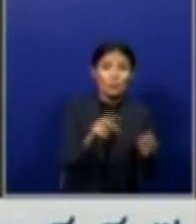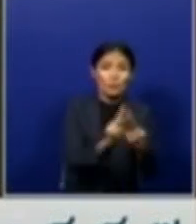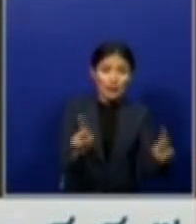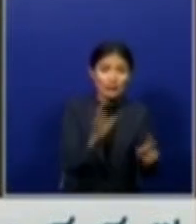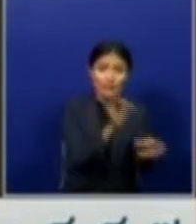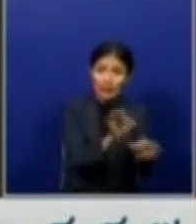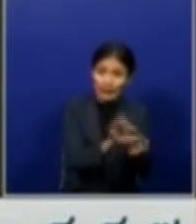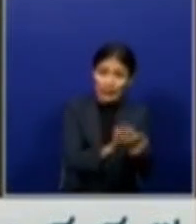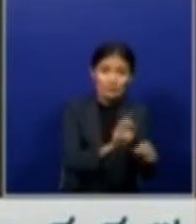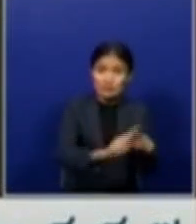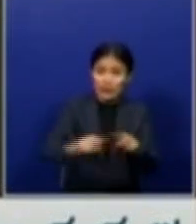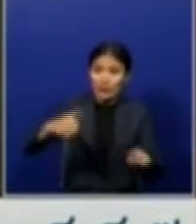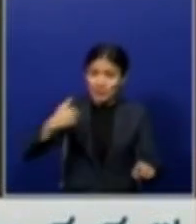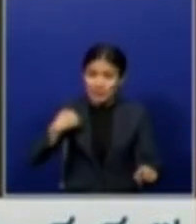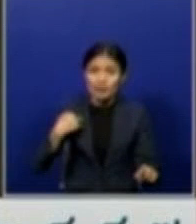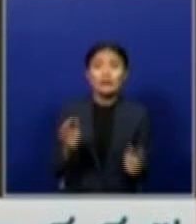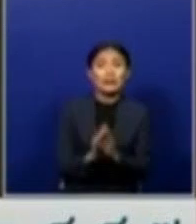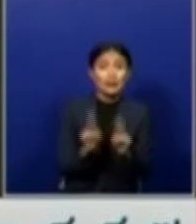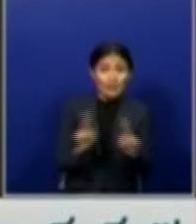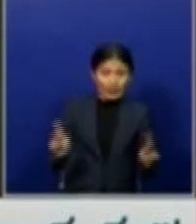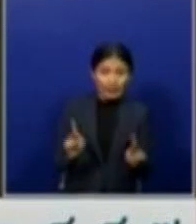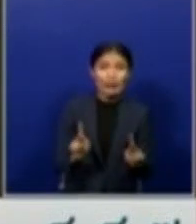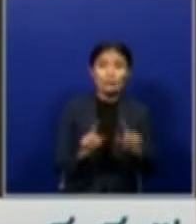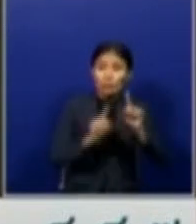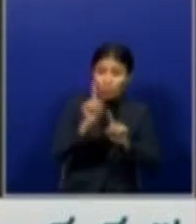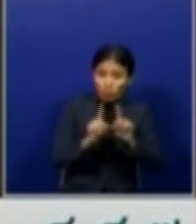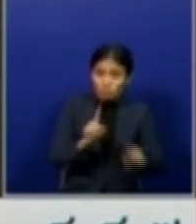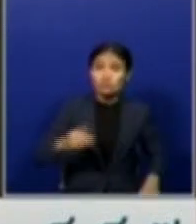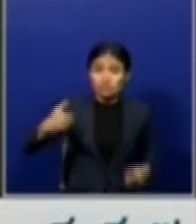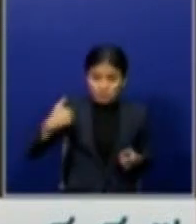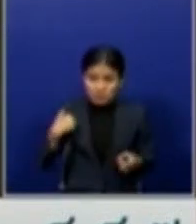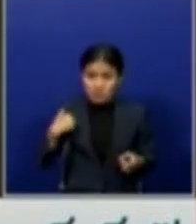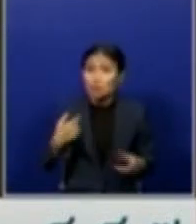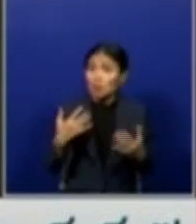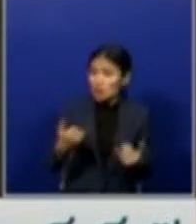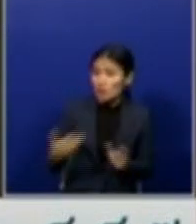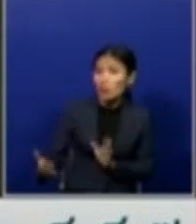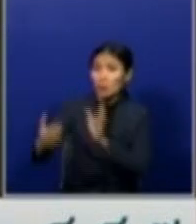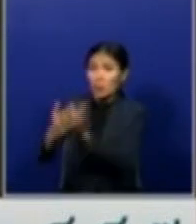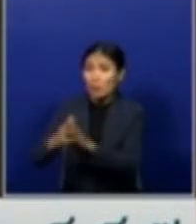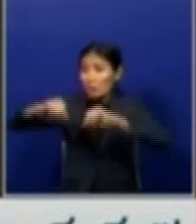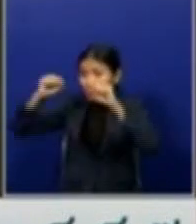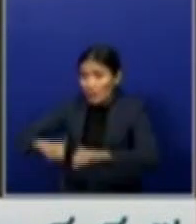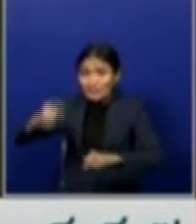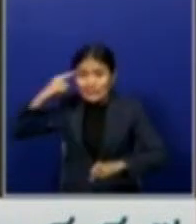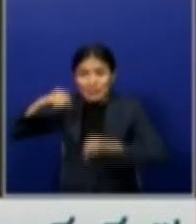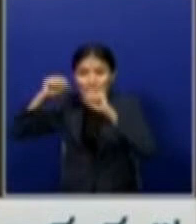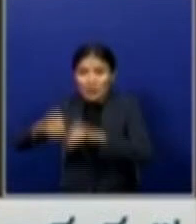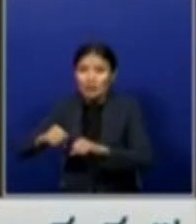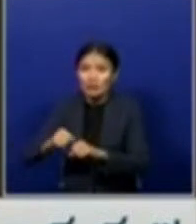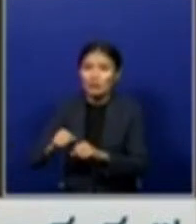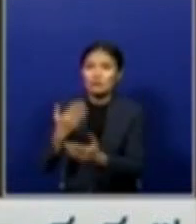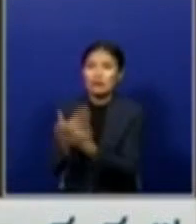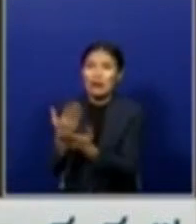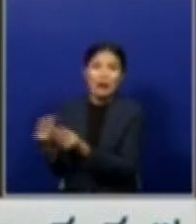ยแล้วท่านมาเป็นผู้ตัดสินในการเยียวยาในการชดเชยเงินให้กับแบงก์พาณิชย์เนี่ยนะครับอาจจ